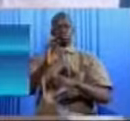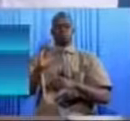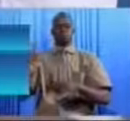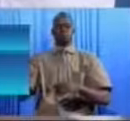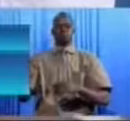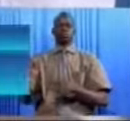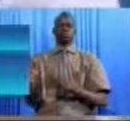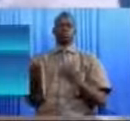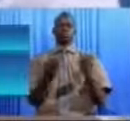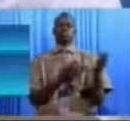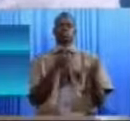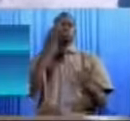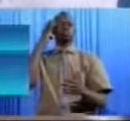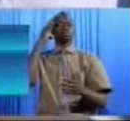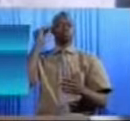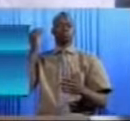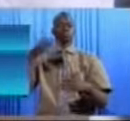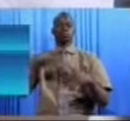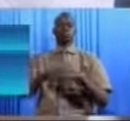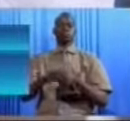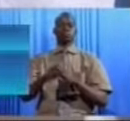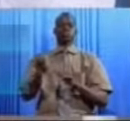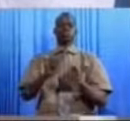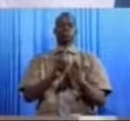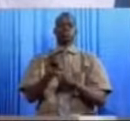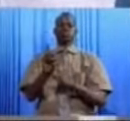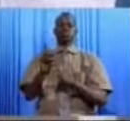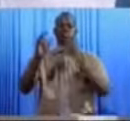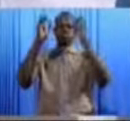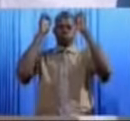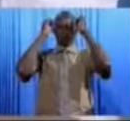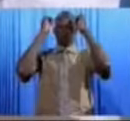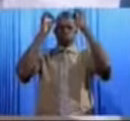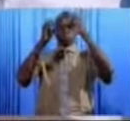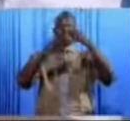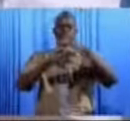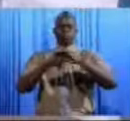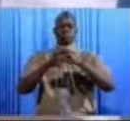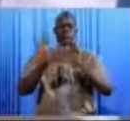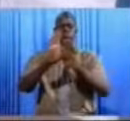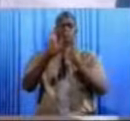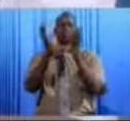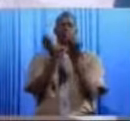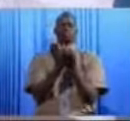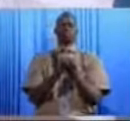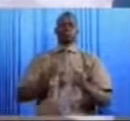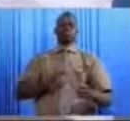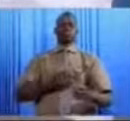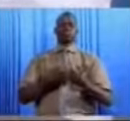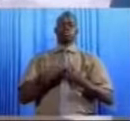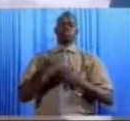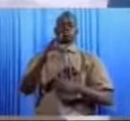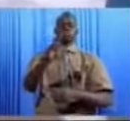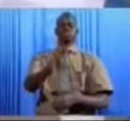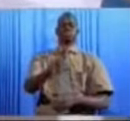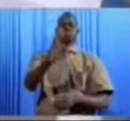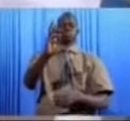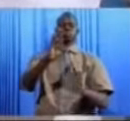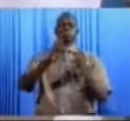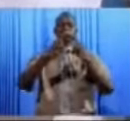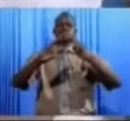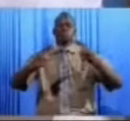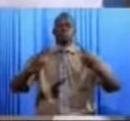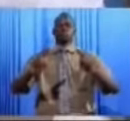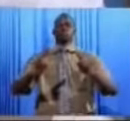compétences dans le domaine de la sem imprimé aux collectivités nous avons quand même six villages et nous venons